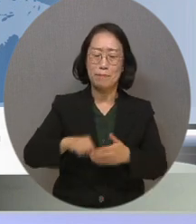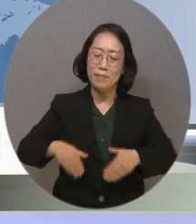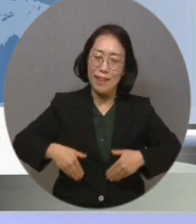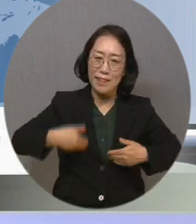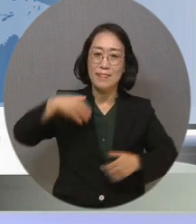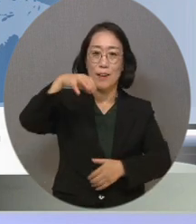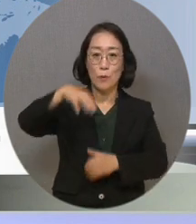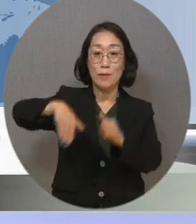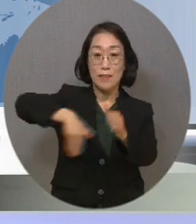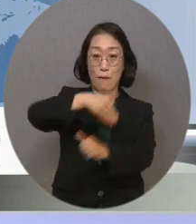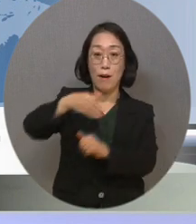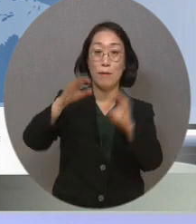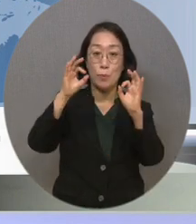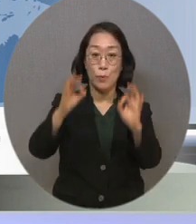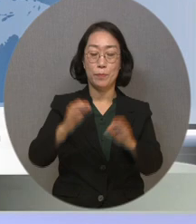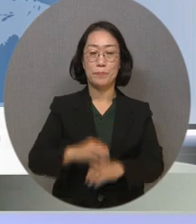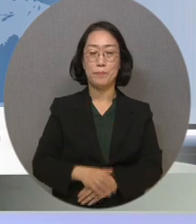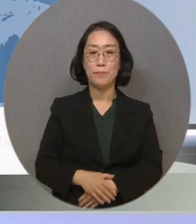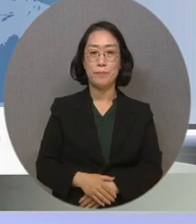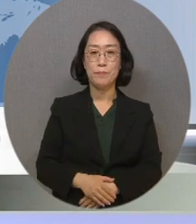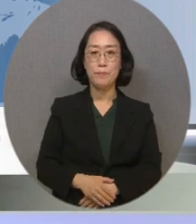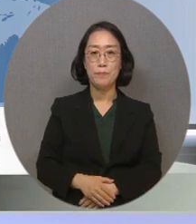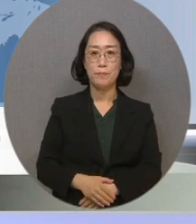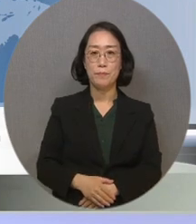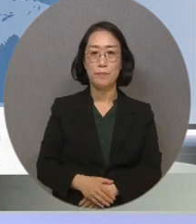현장을 황병양 기자가 다녀왔습니다.